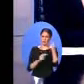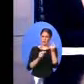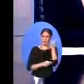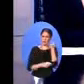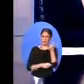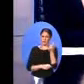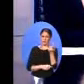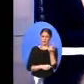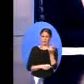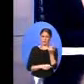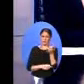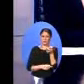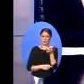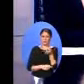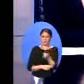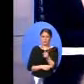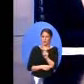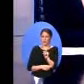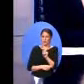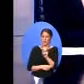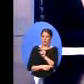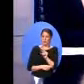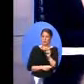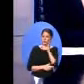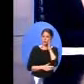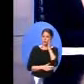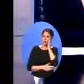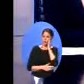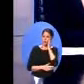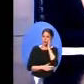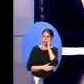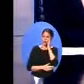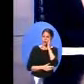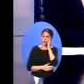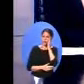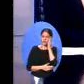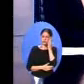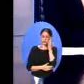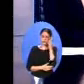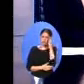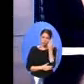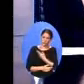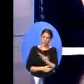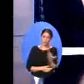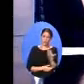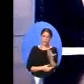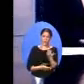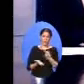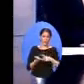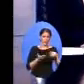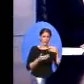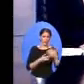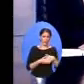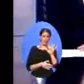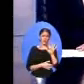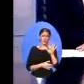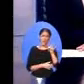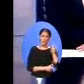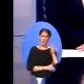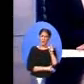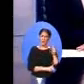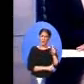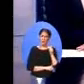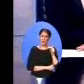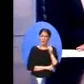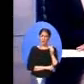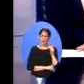נמצא על סדר היום. רק החודש 5 חיילים שמו קץ לחייהם. איך באמת אפשר להביא את זה למודעות אם זה מין